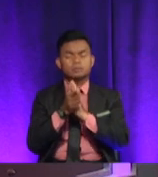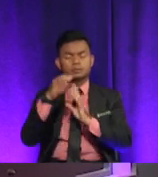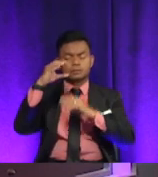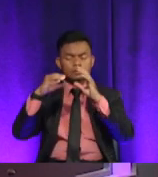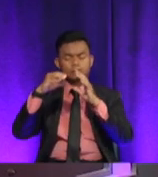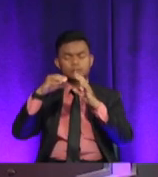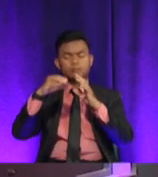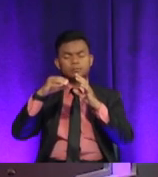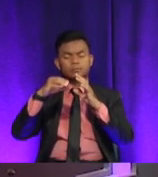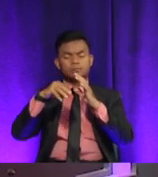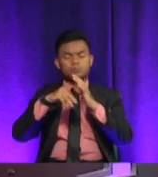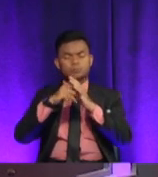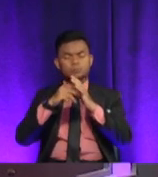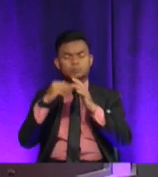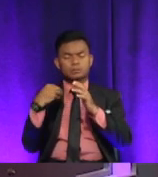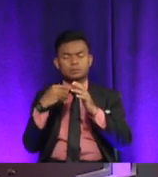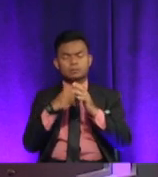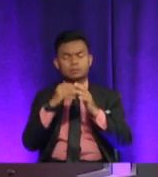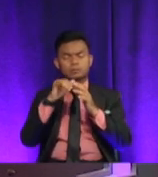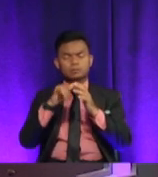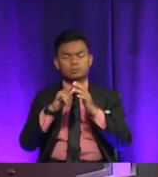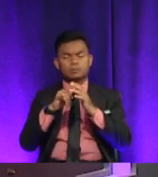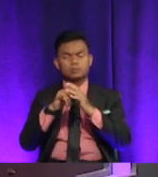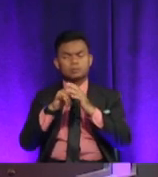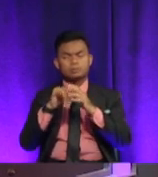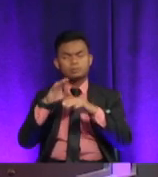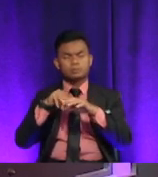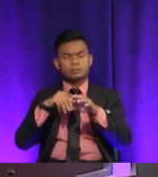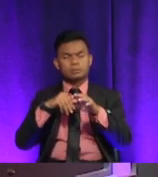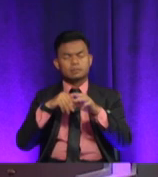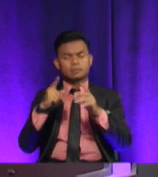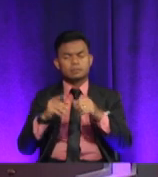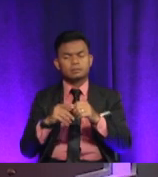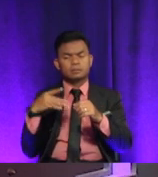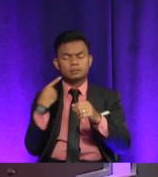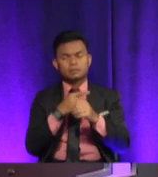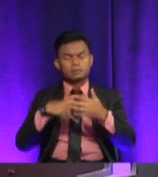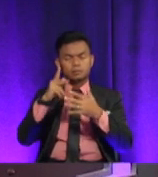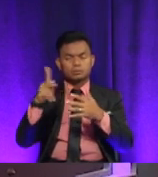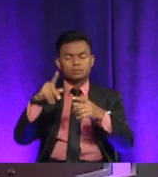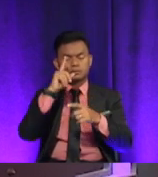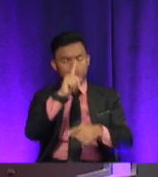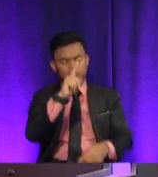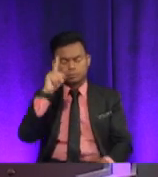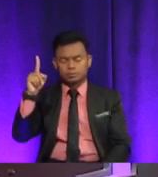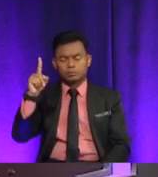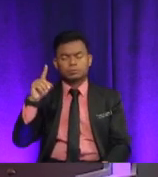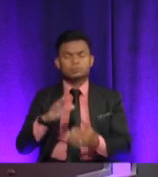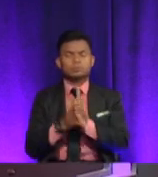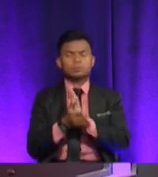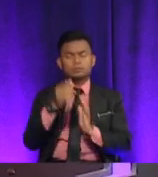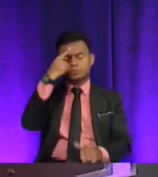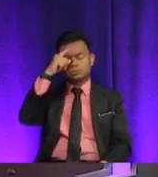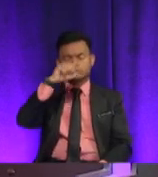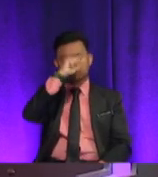baris demi baris kita keluarkan satu persatu maka terhasil lah oke maksud untuk soal dan yang pertama